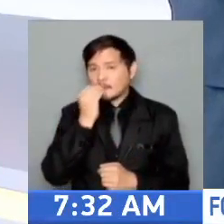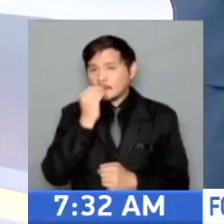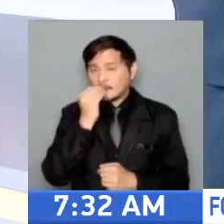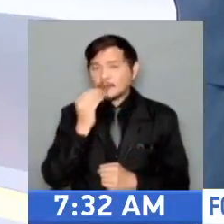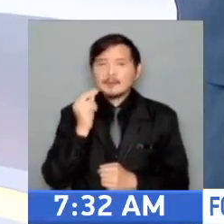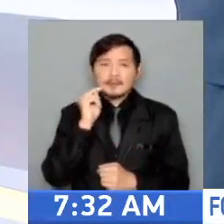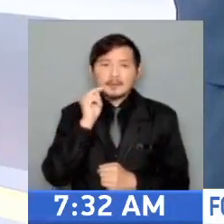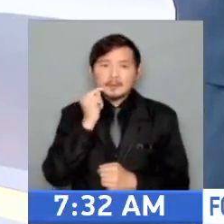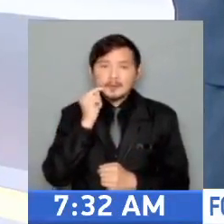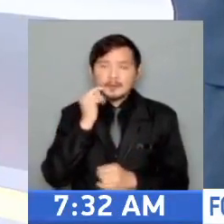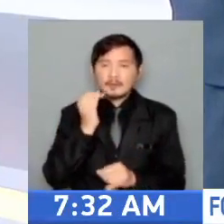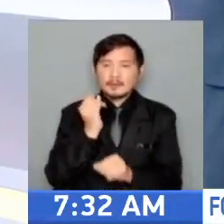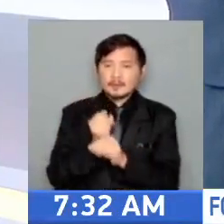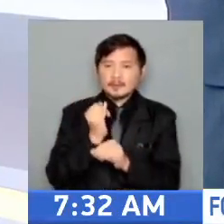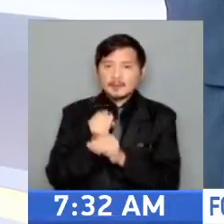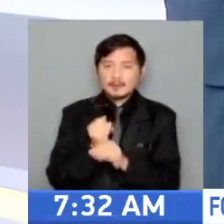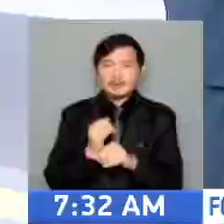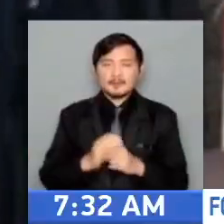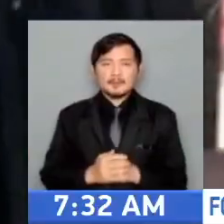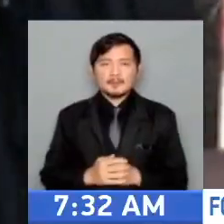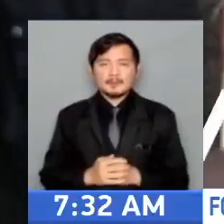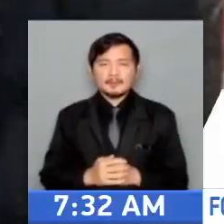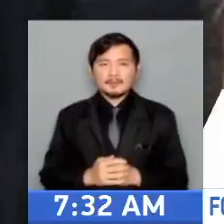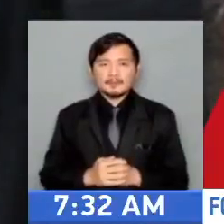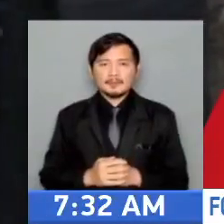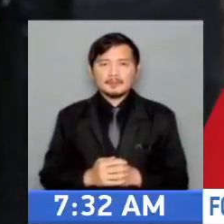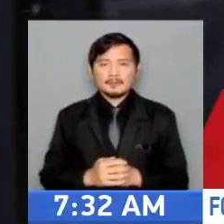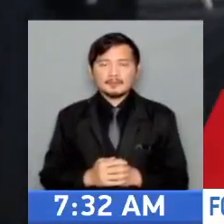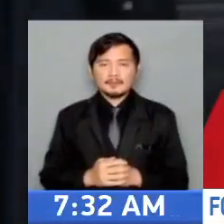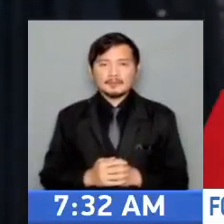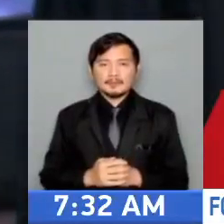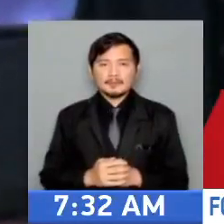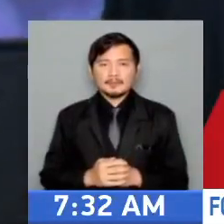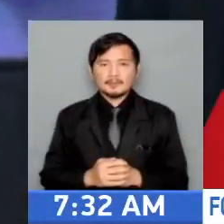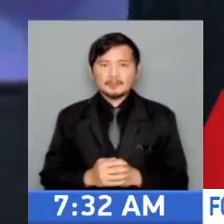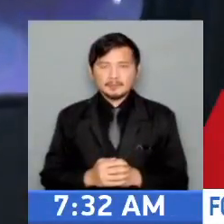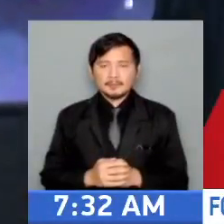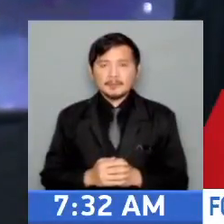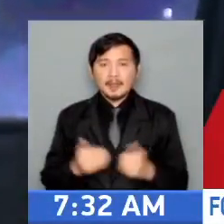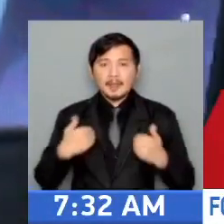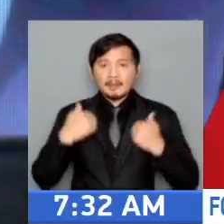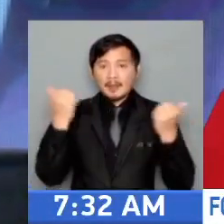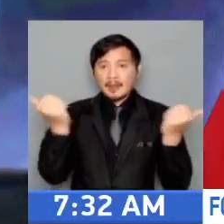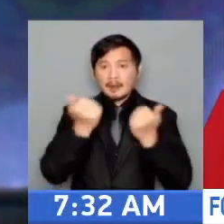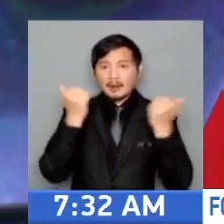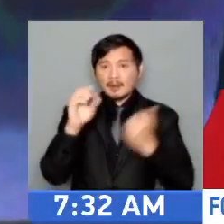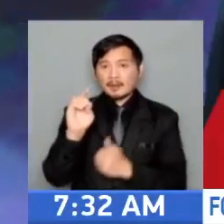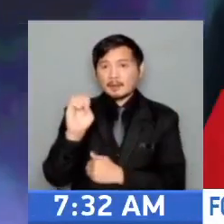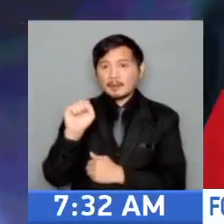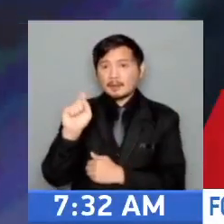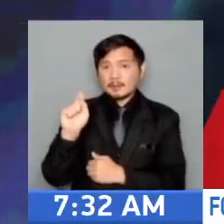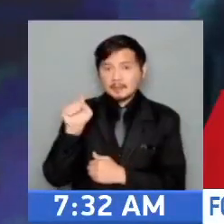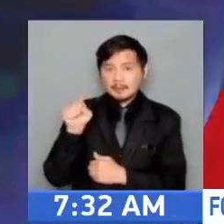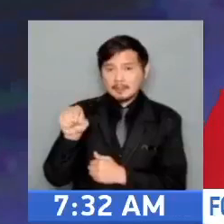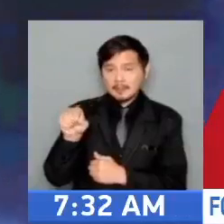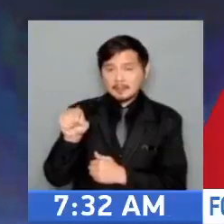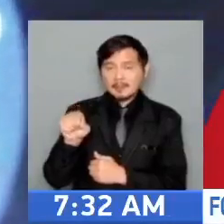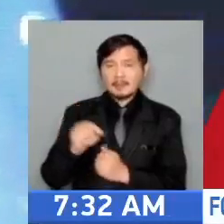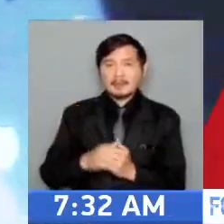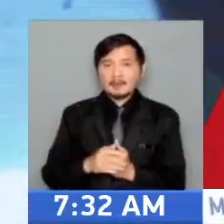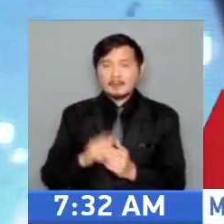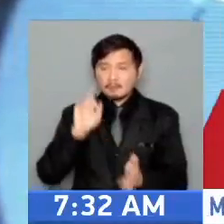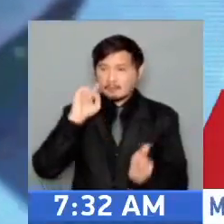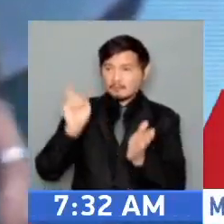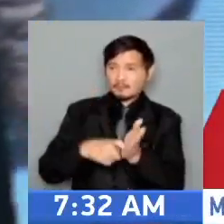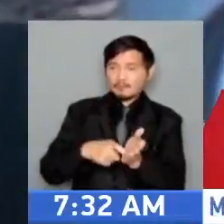o DOST-FNRI. Sa 75th anibersaryo ng DOST-FNRI, binigyang-parangal ang Kapuso